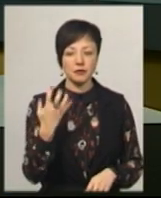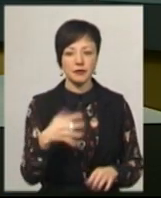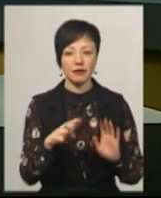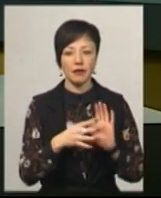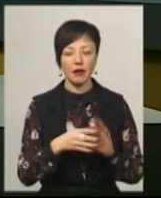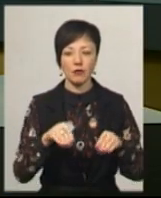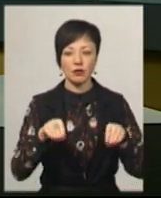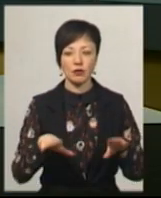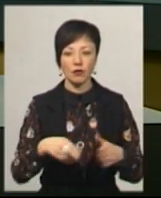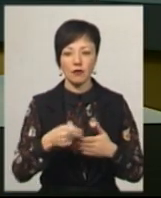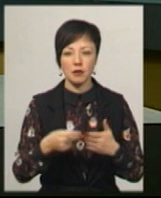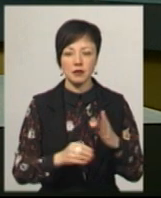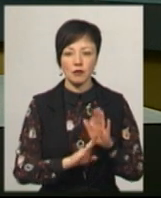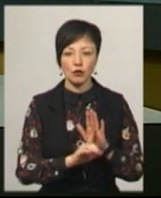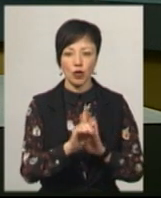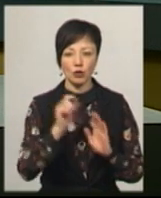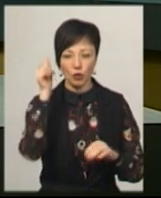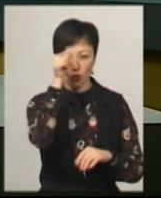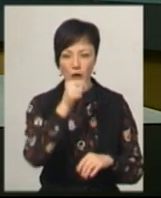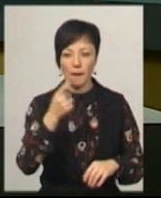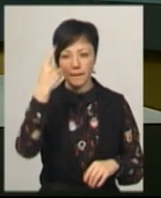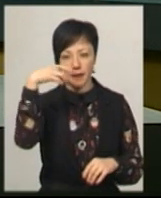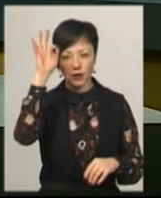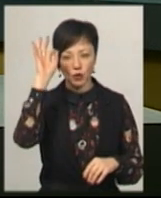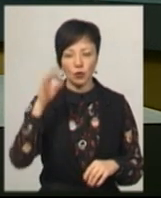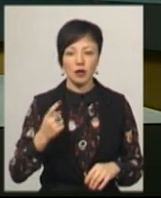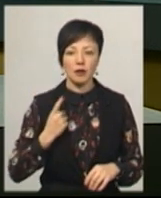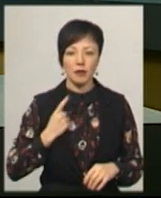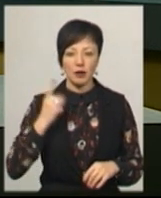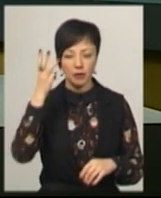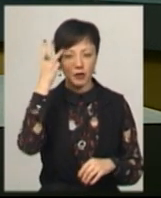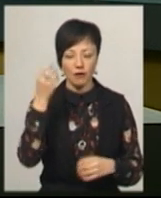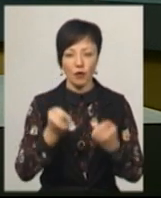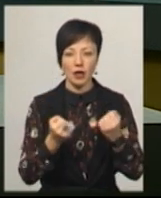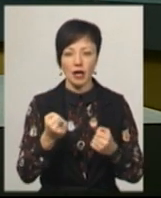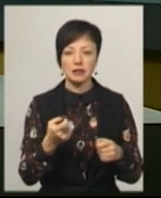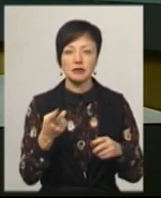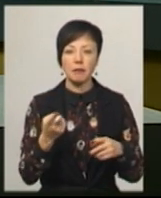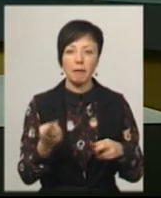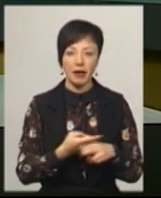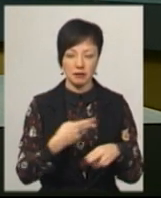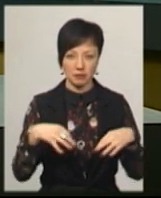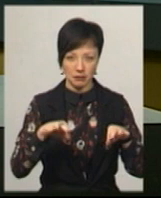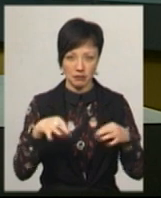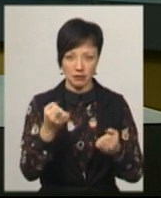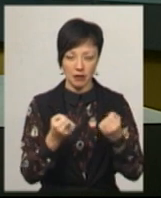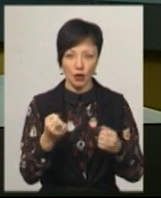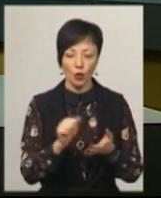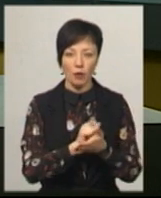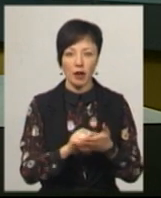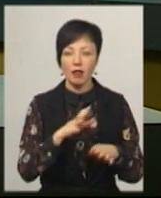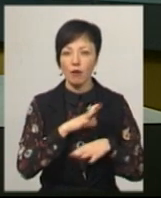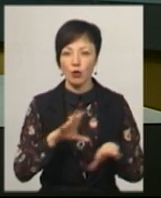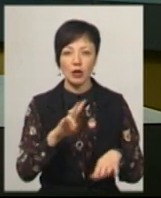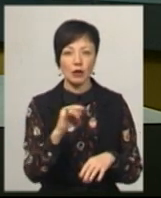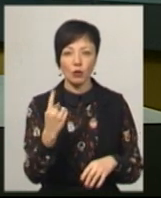459 постанов виписали від початку року патрульні Хмельниччини водіям за керування автівкою без відповідних документів. Серед них не було